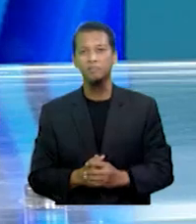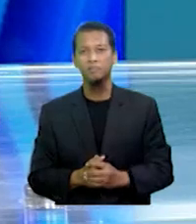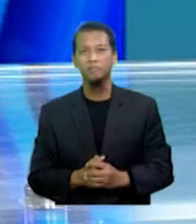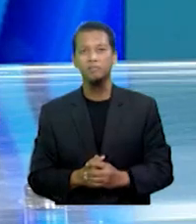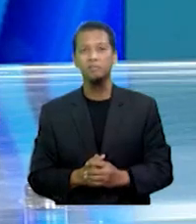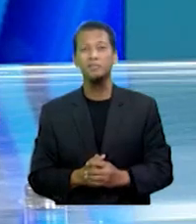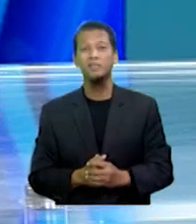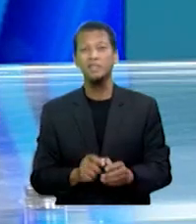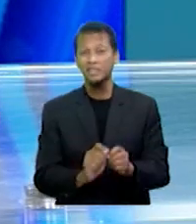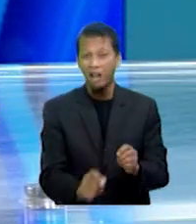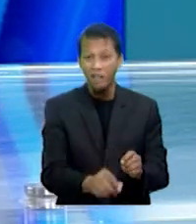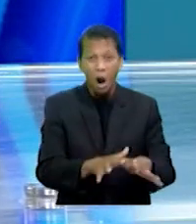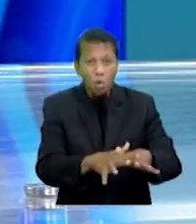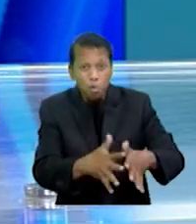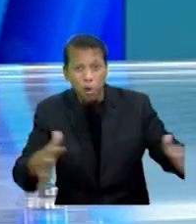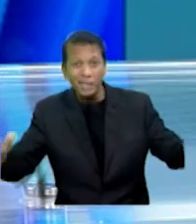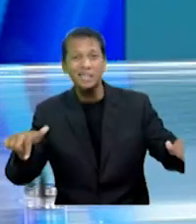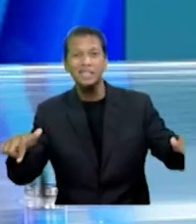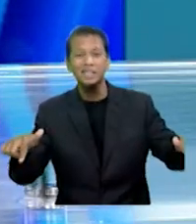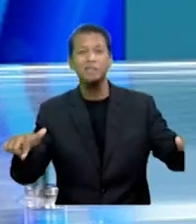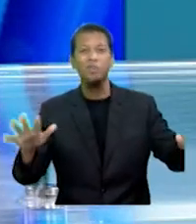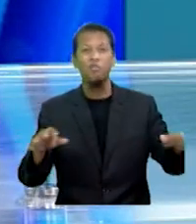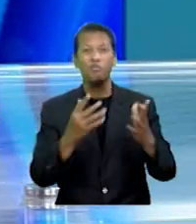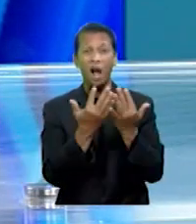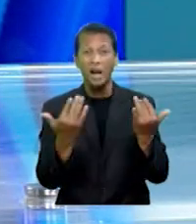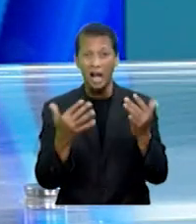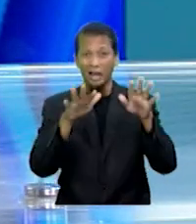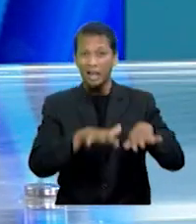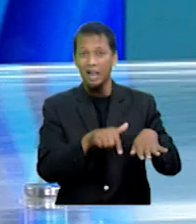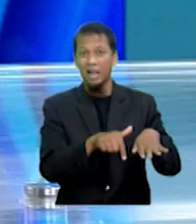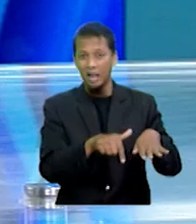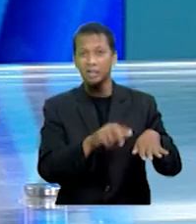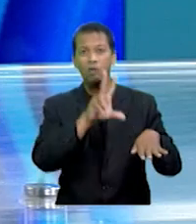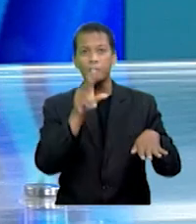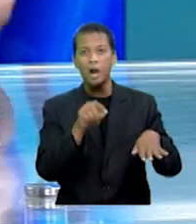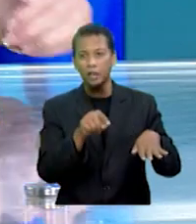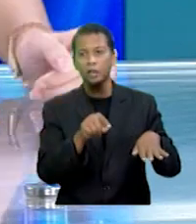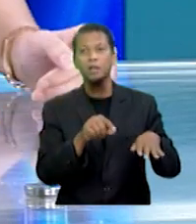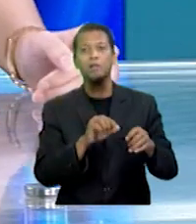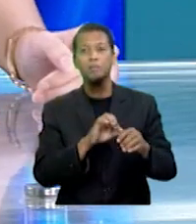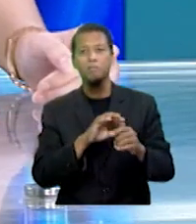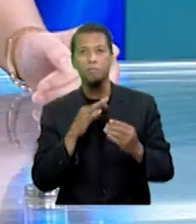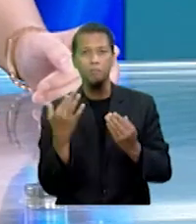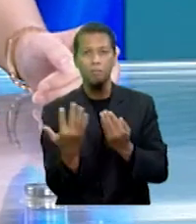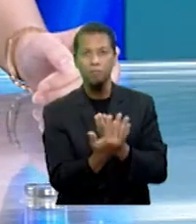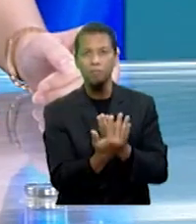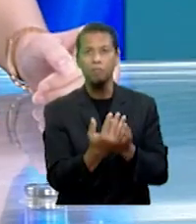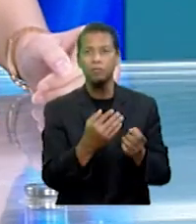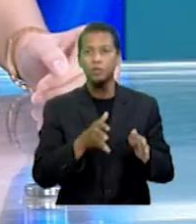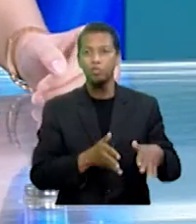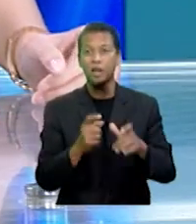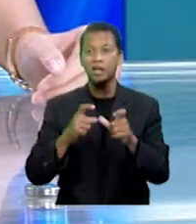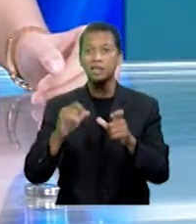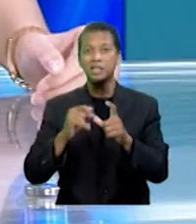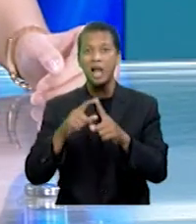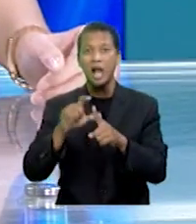Pemirsa, ratusan hektar sawah dan permukiman warga di Kabupaten Pangandaran, Jawa Barat masih terendam banjir luapan dari Sungai Citanduy.